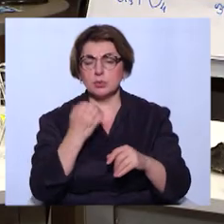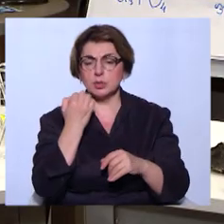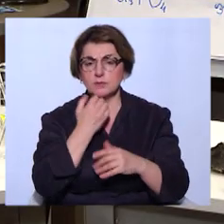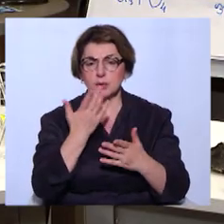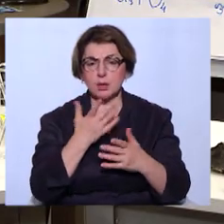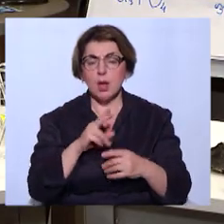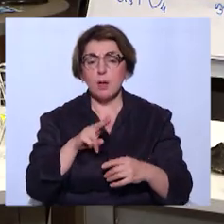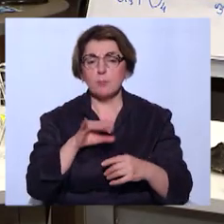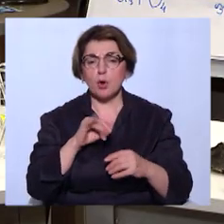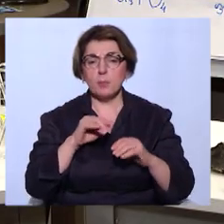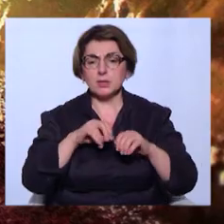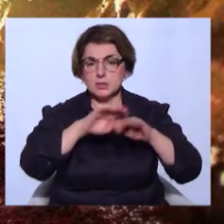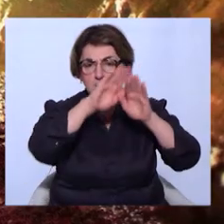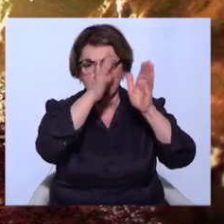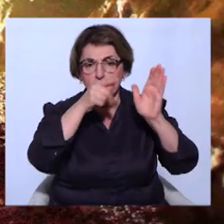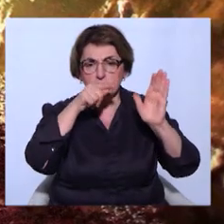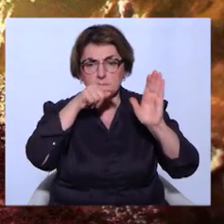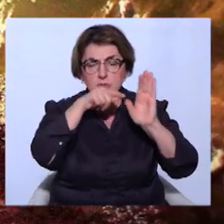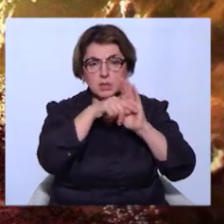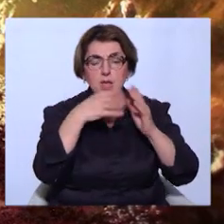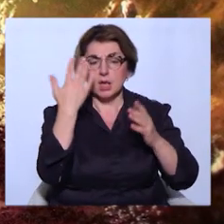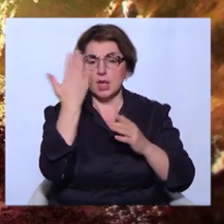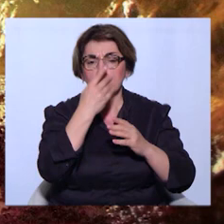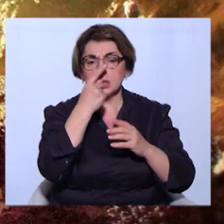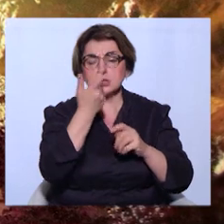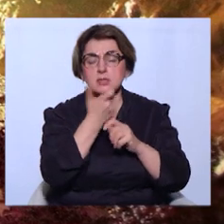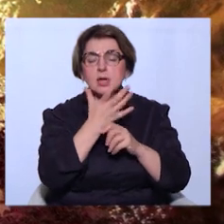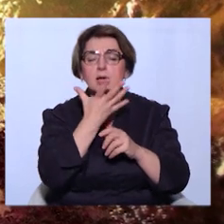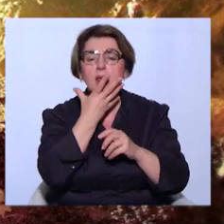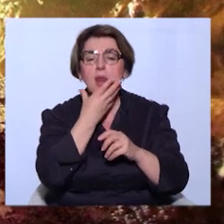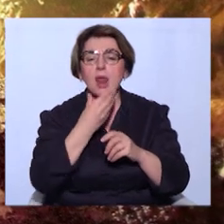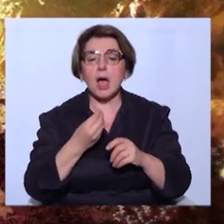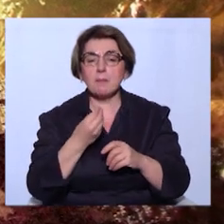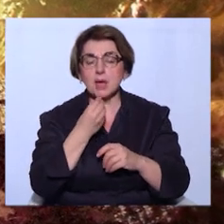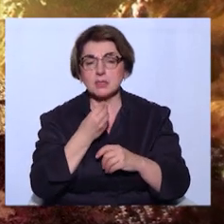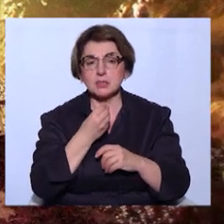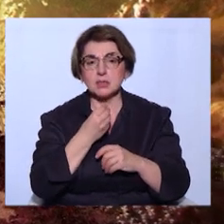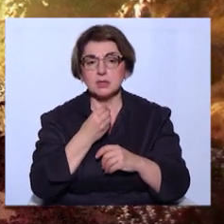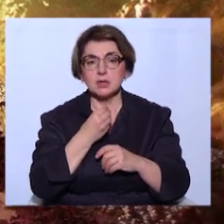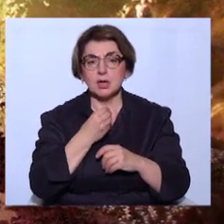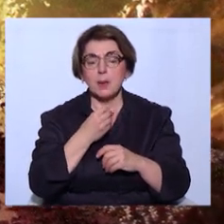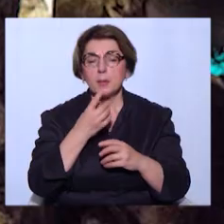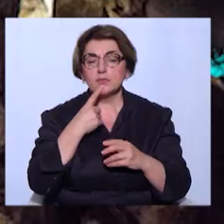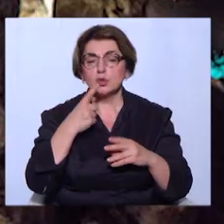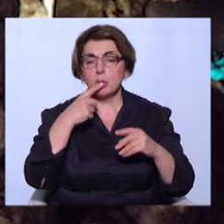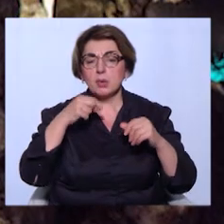პრომეთეს მღვიმე, შევხედოთ ეკრანს, ძალიან ლამაზი, ესე იგი მინერალები,